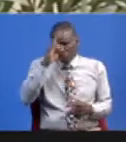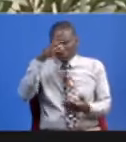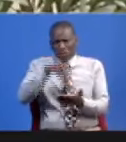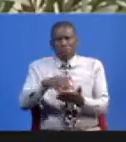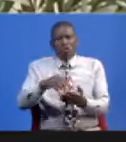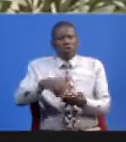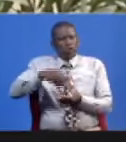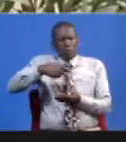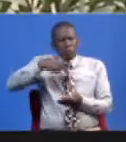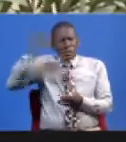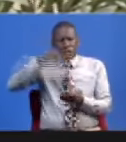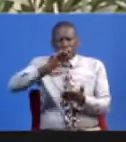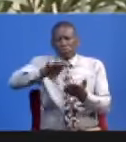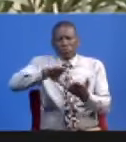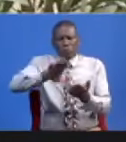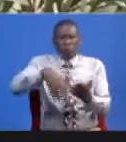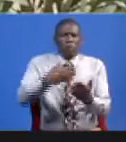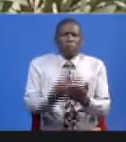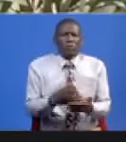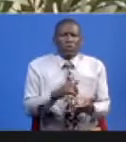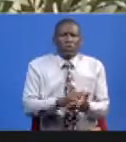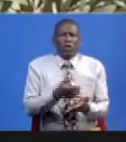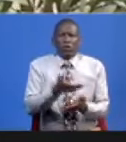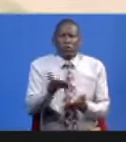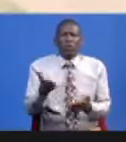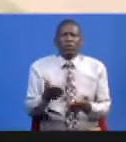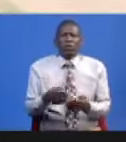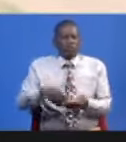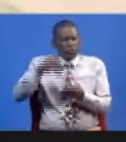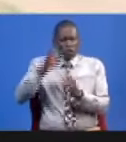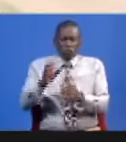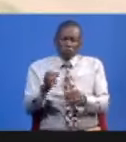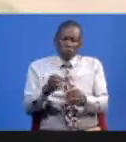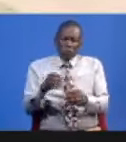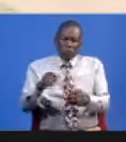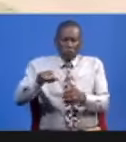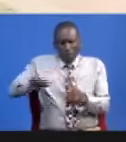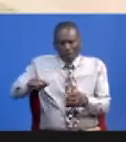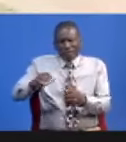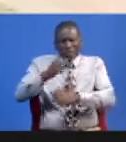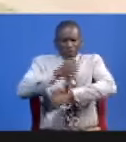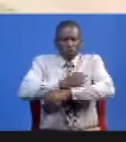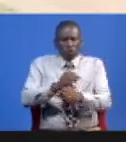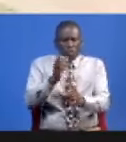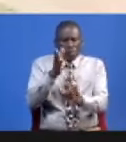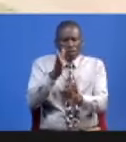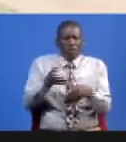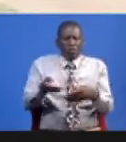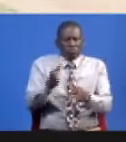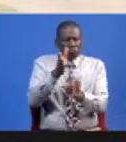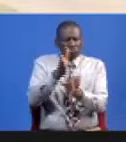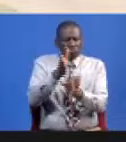wanapendekeza wanafunzi waliosalia shuleni wapewe ushauri nasaha. Ruth Sarmui Chesenge, NTV.